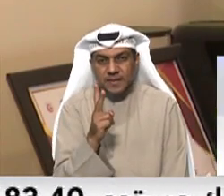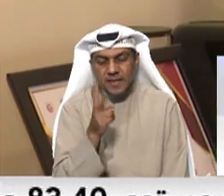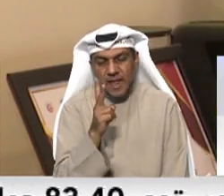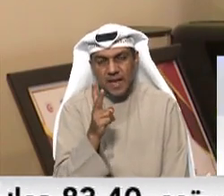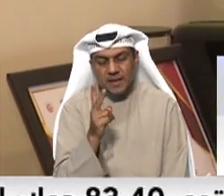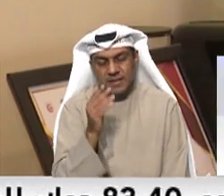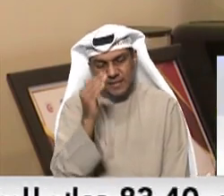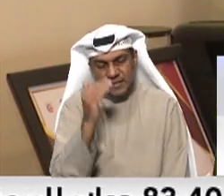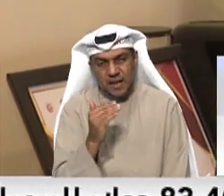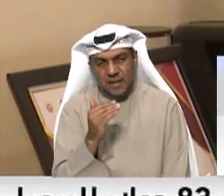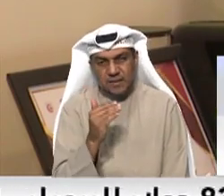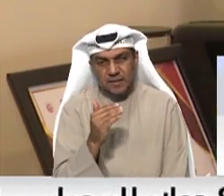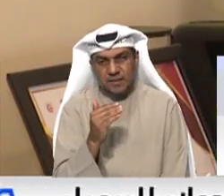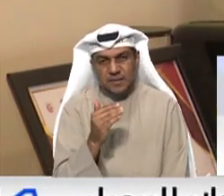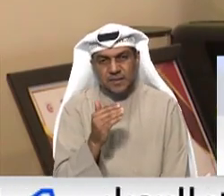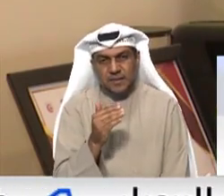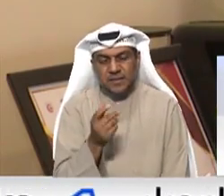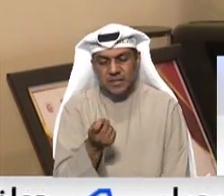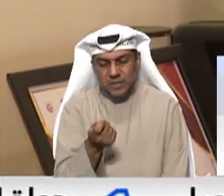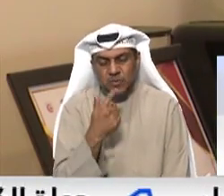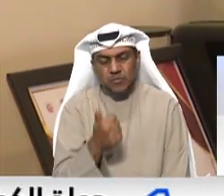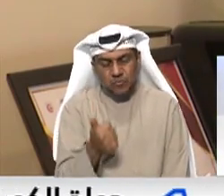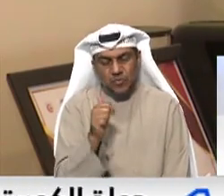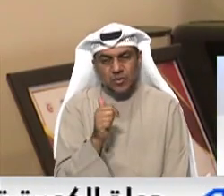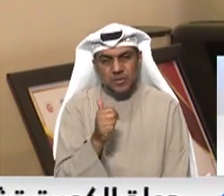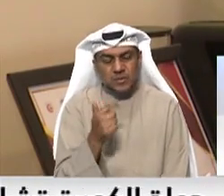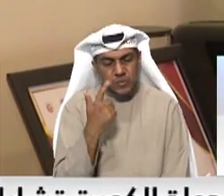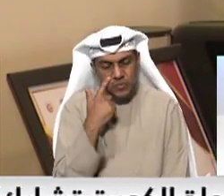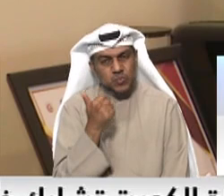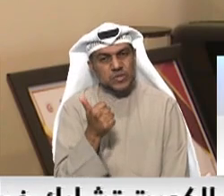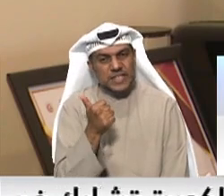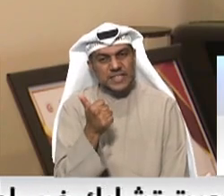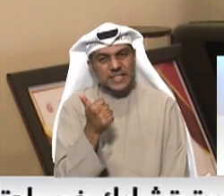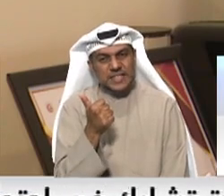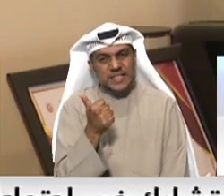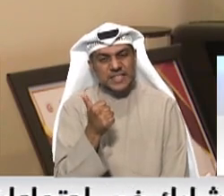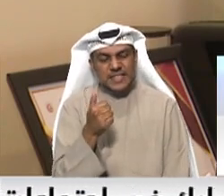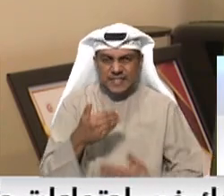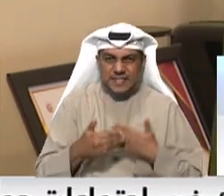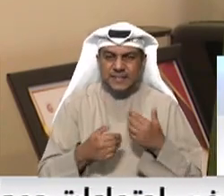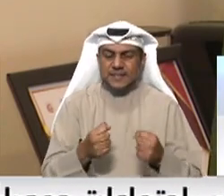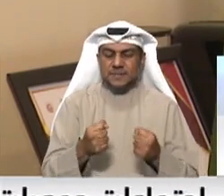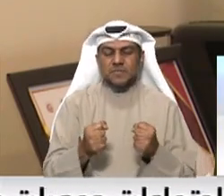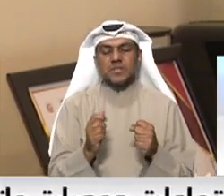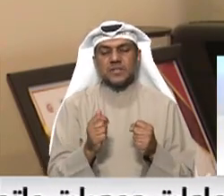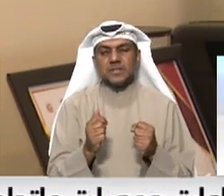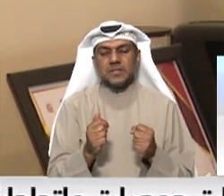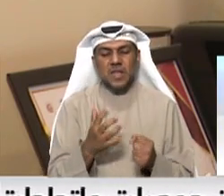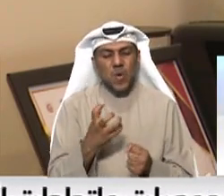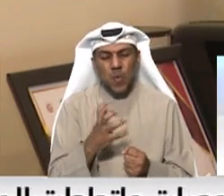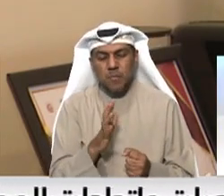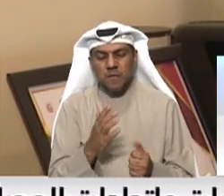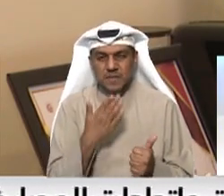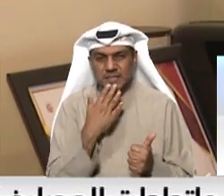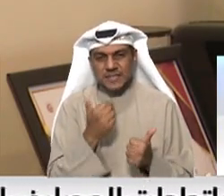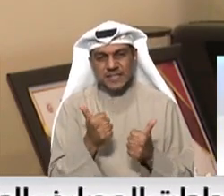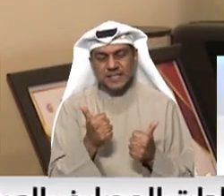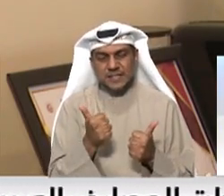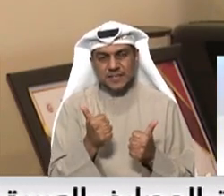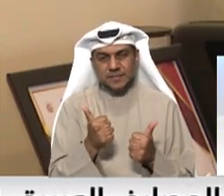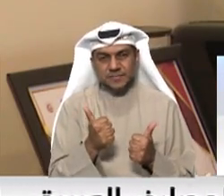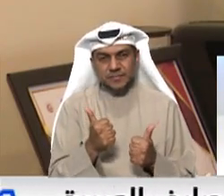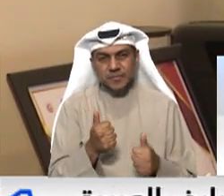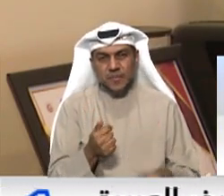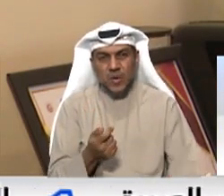فبدا بعض الاطفال انه يخمل لها الادويه وبدانا نشوف فعلا في تجاوب مع هذا الادويه وخفت نوبات الالم بالنسبه لهم الدول